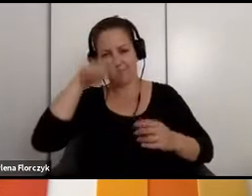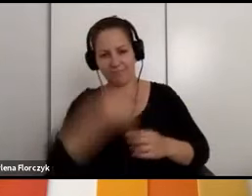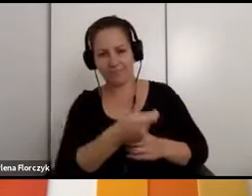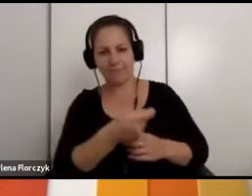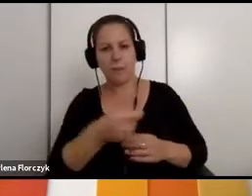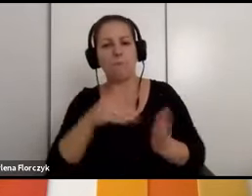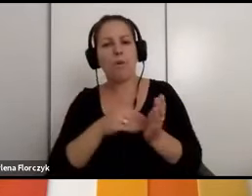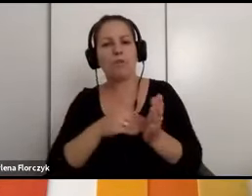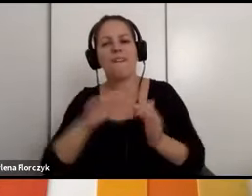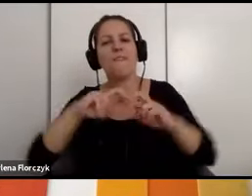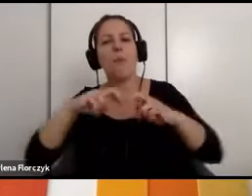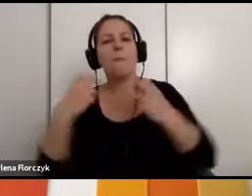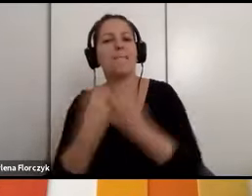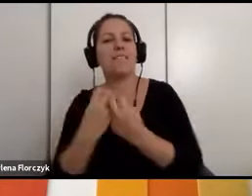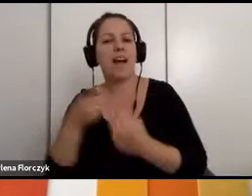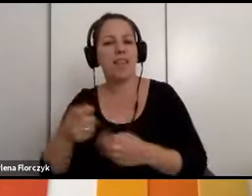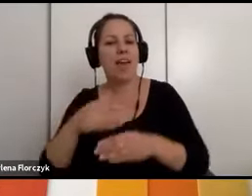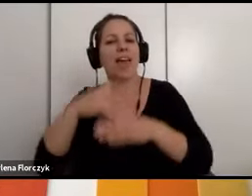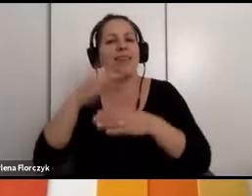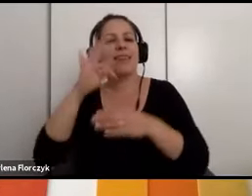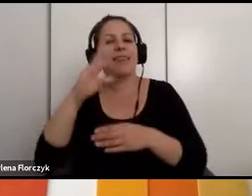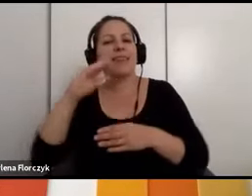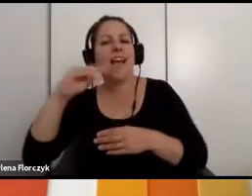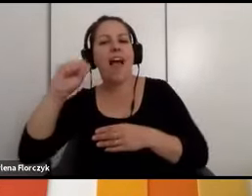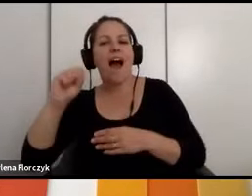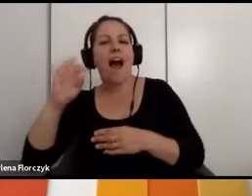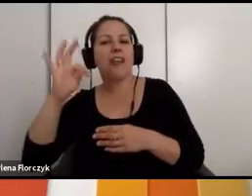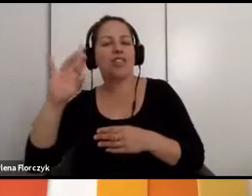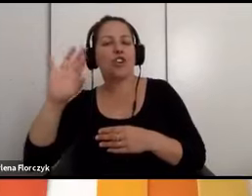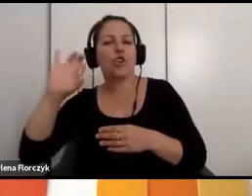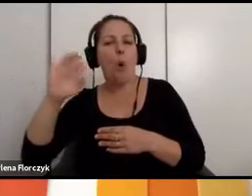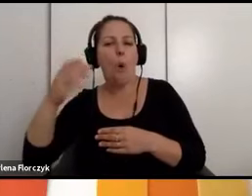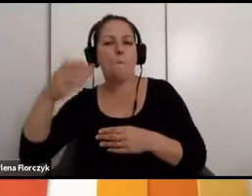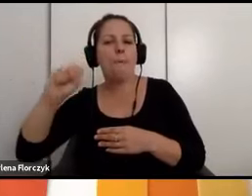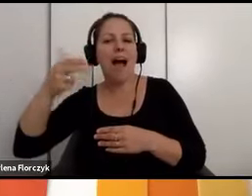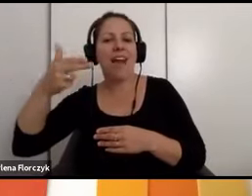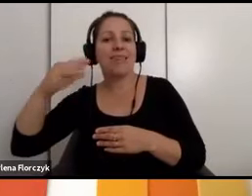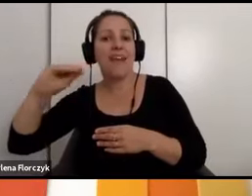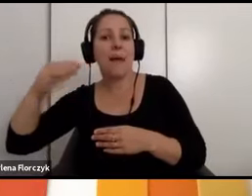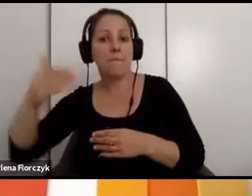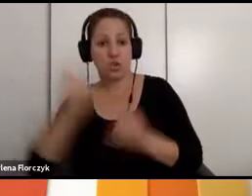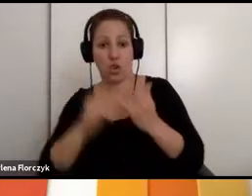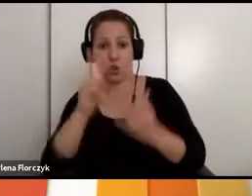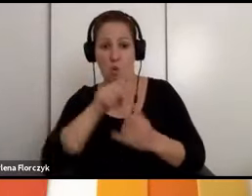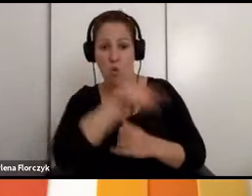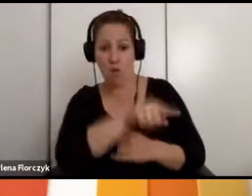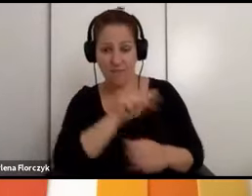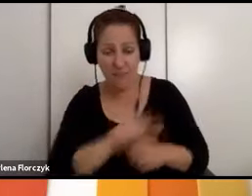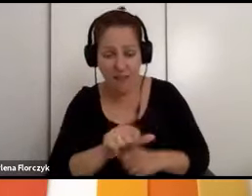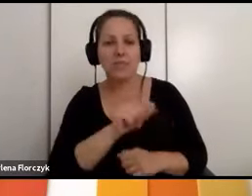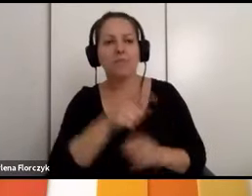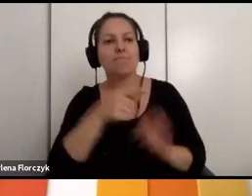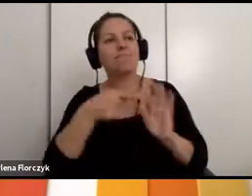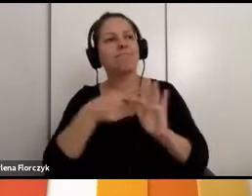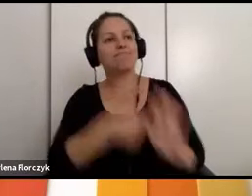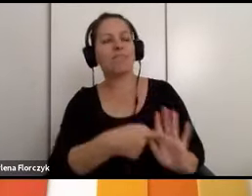potrzeby naszego webinaru teatromanem, kiedy ten teatroman musi się właśnie wobec szkoły